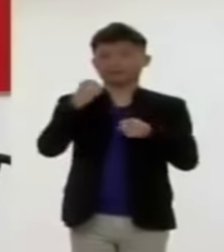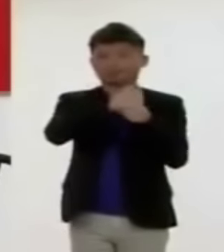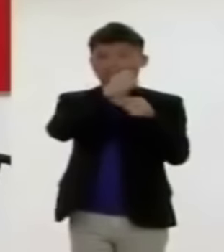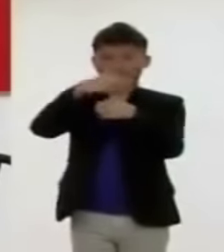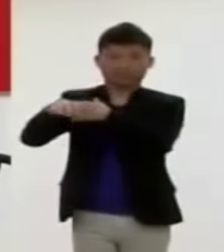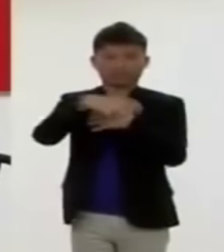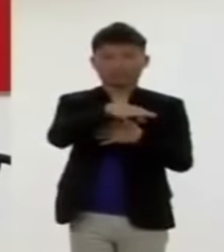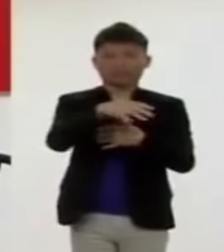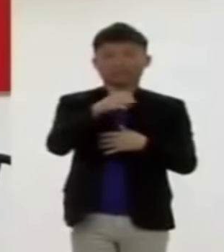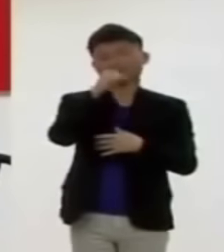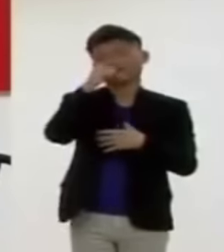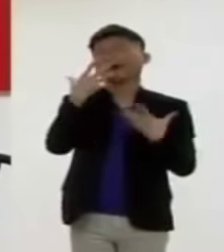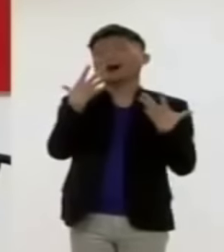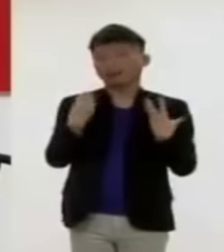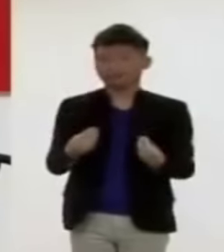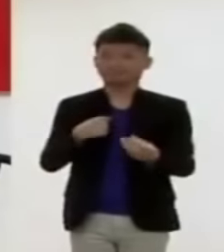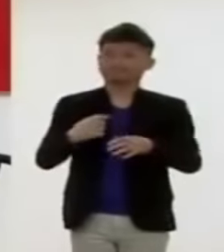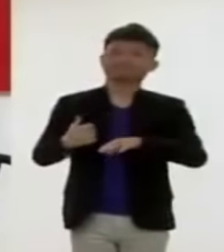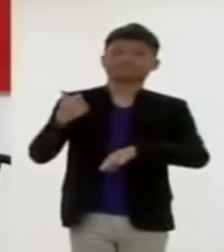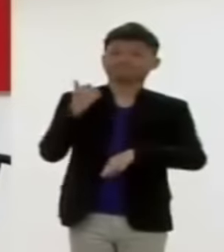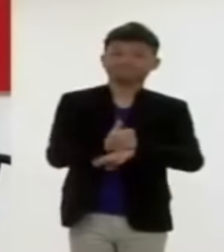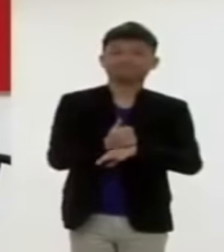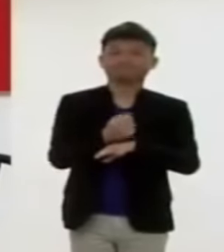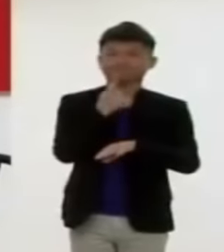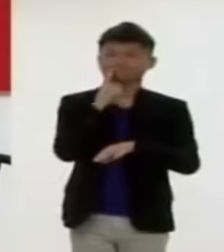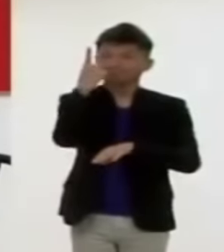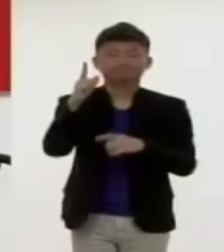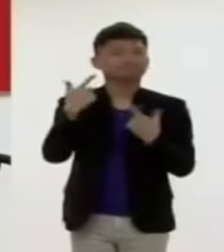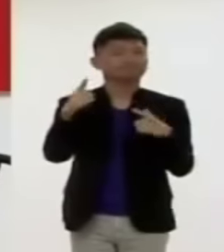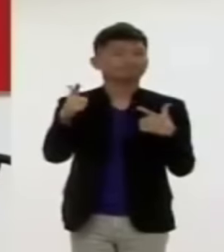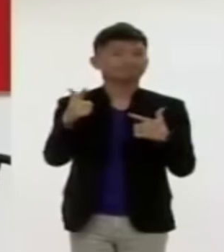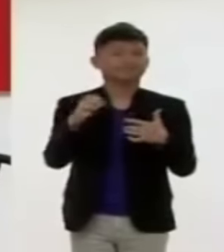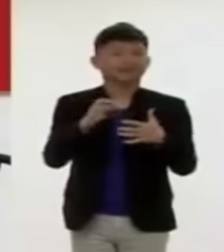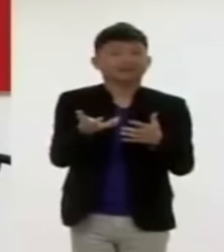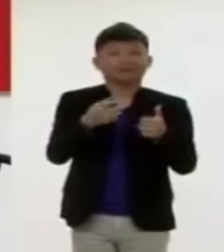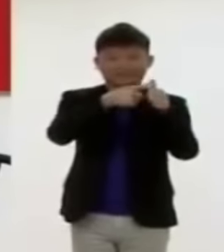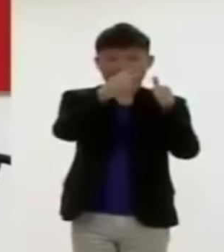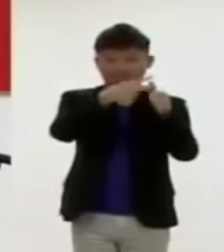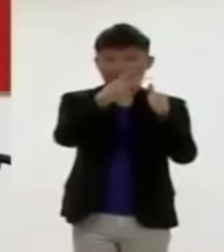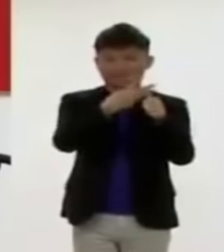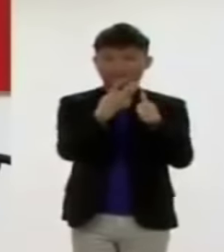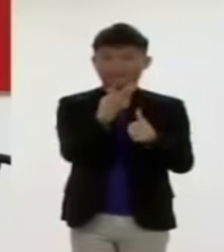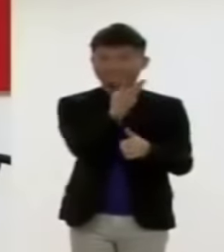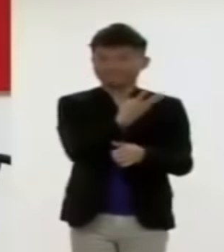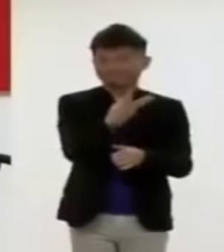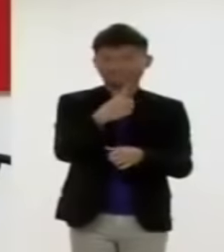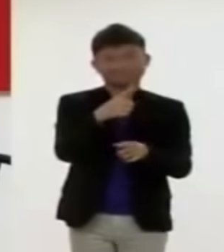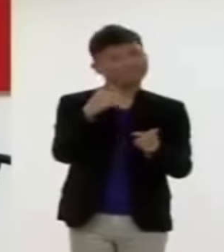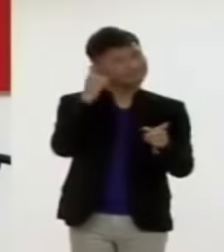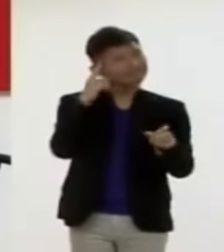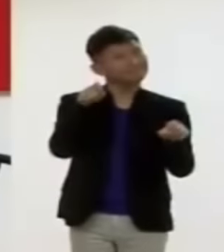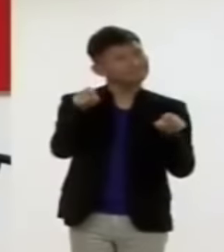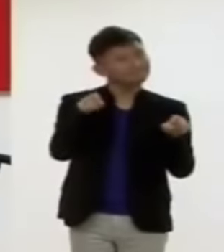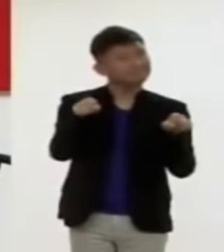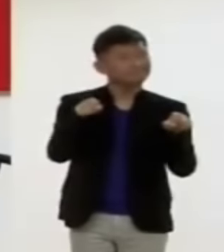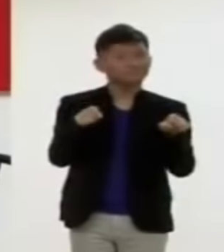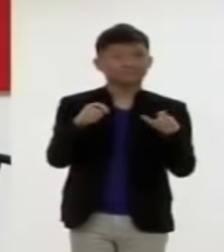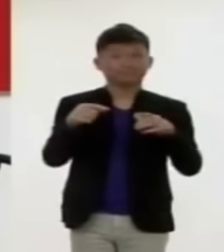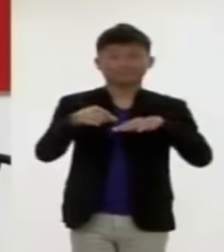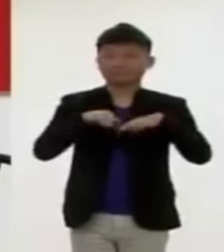个政党。我要请所有的刚刚所谓的三强好好的想一想，金门的不进